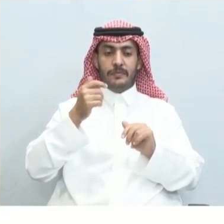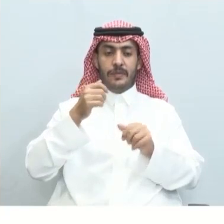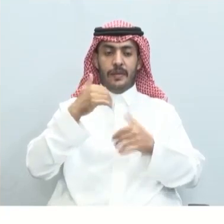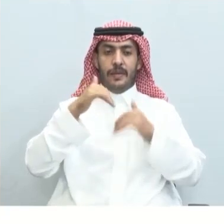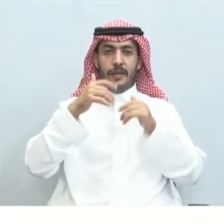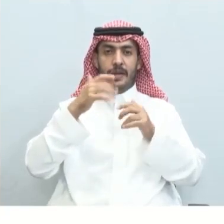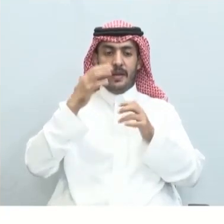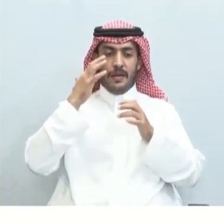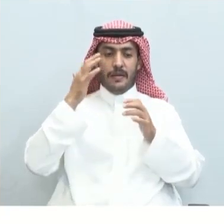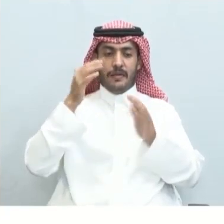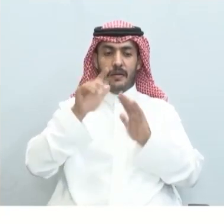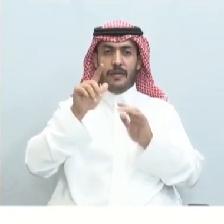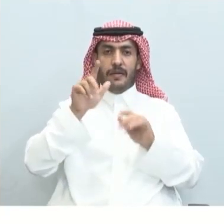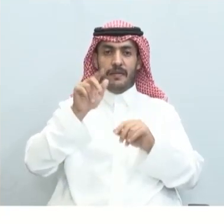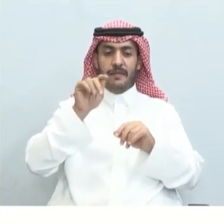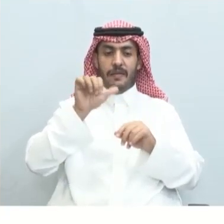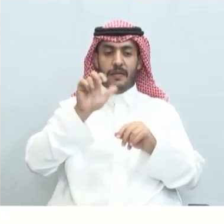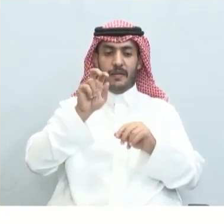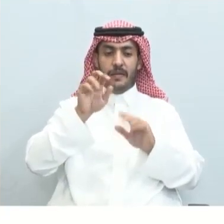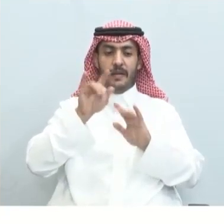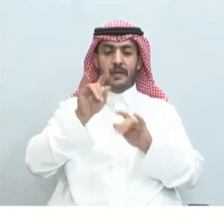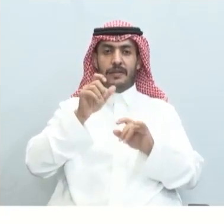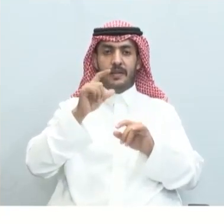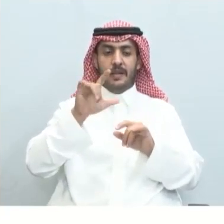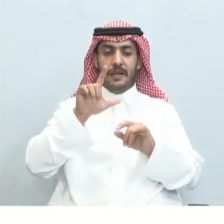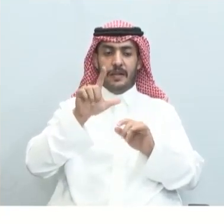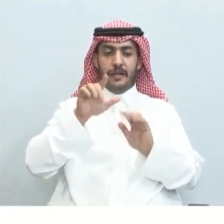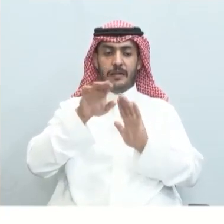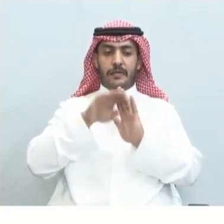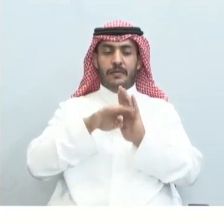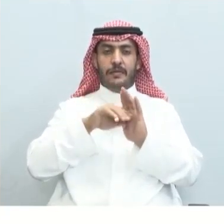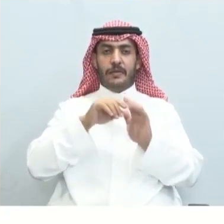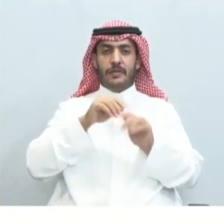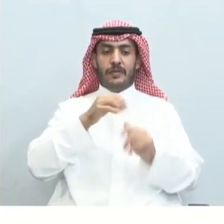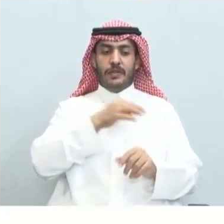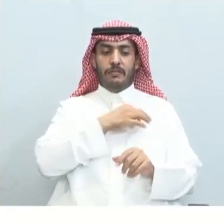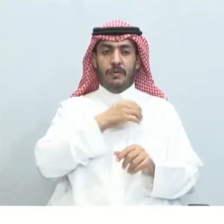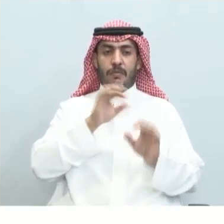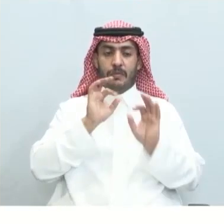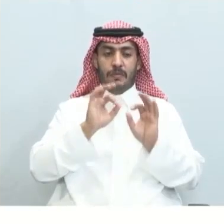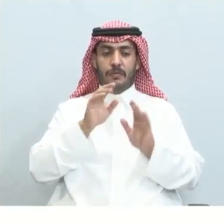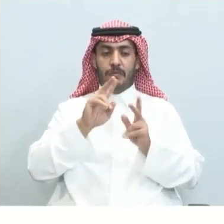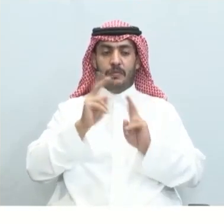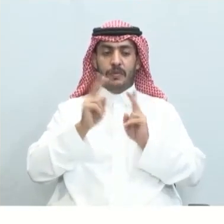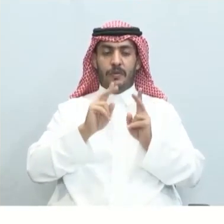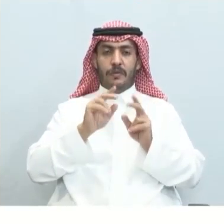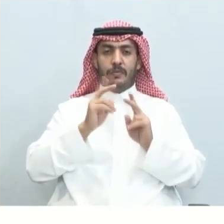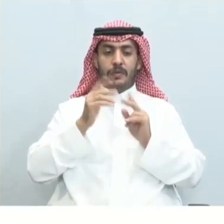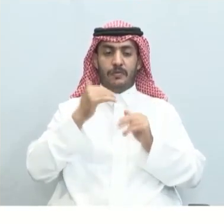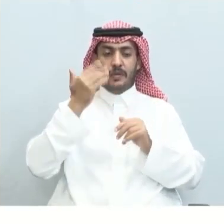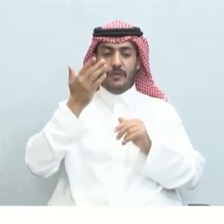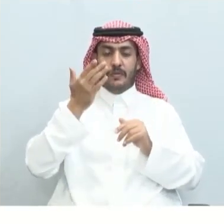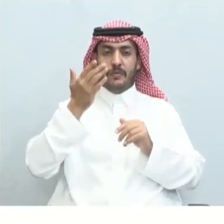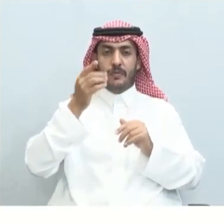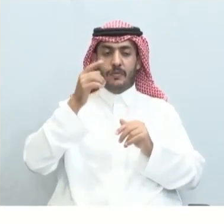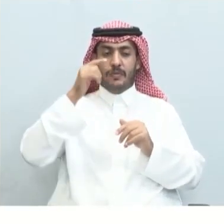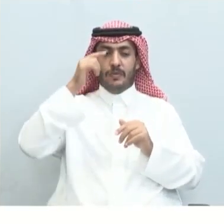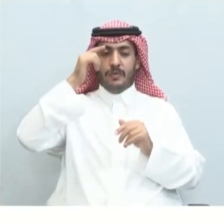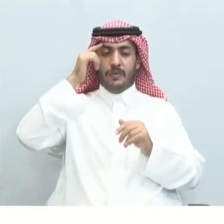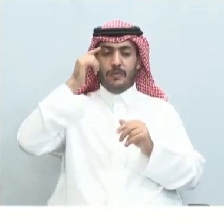العلميه الفرضيه الاستدلال التجربه المضبوطه المتغير المتغير المستقل